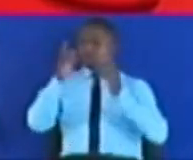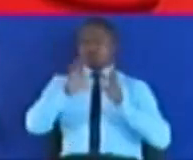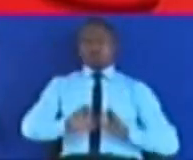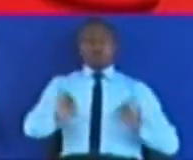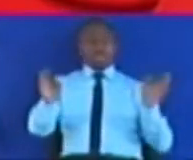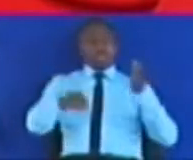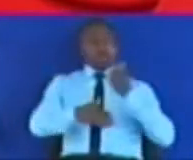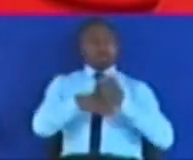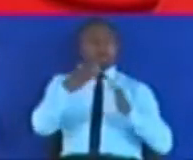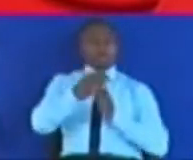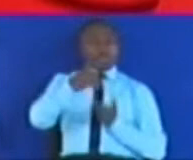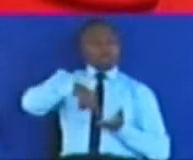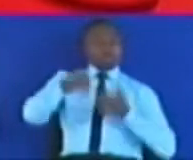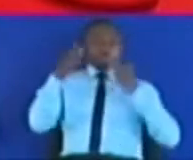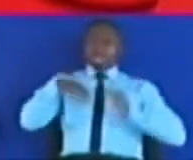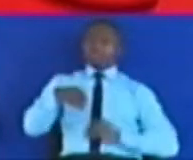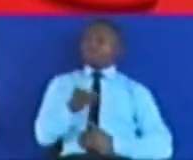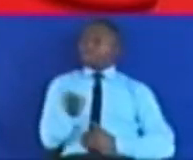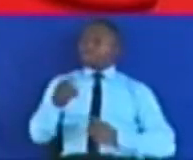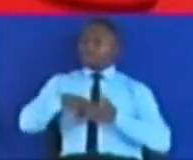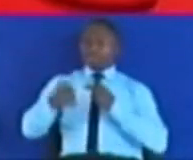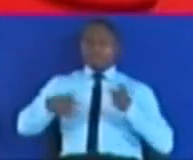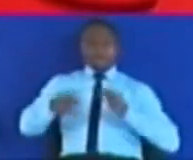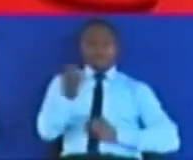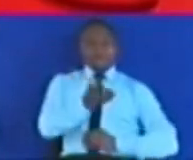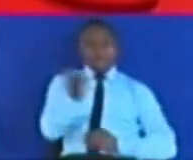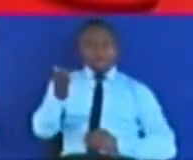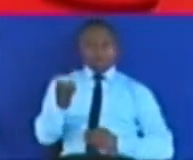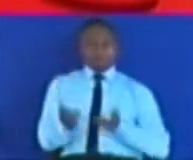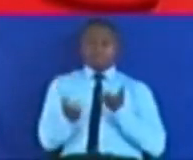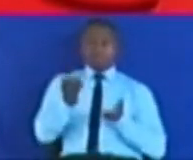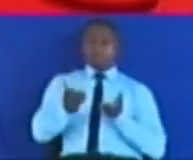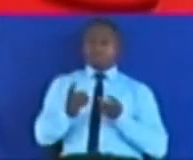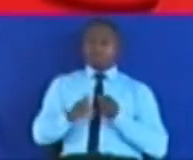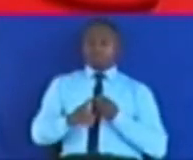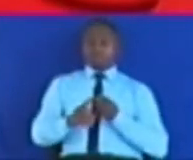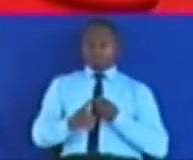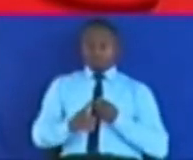na kujenga kituo cha afya kingine katika kata nyingine, aidha Taraga au